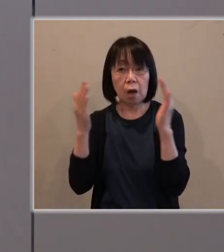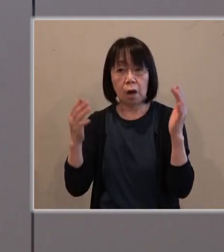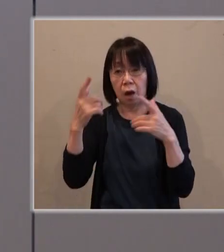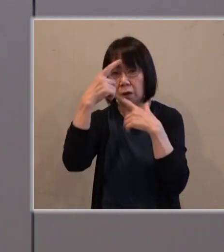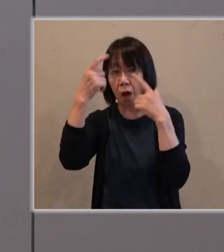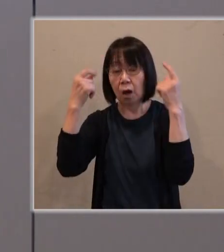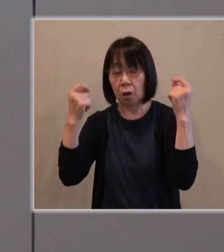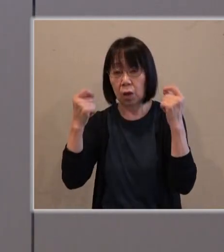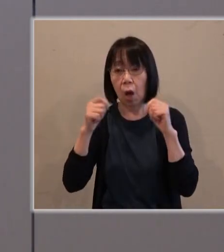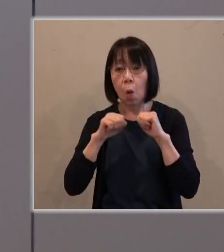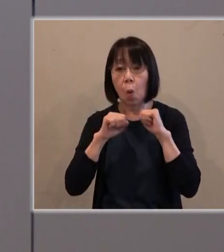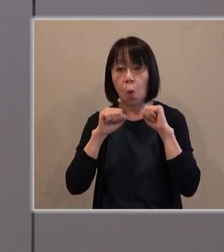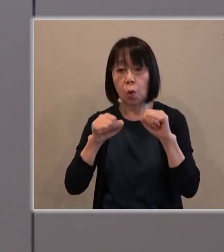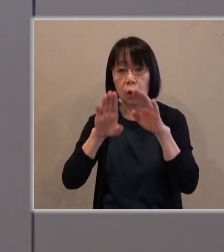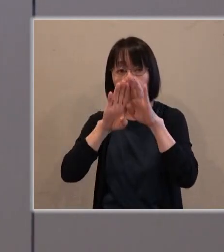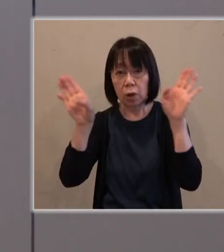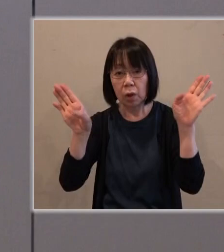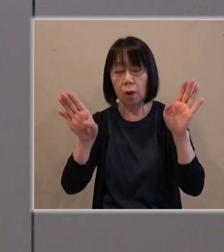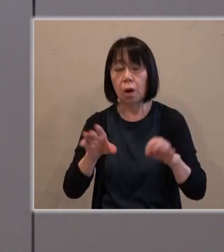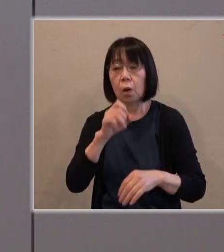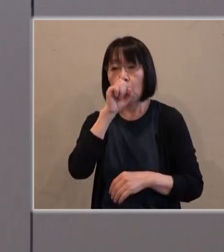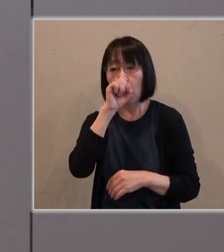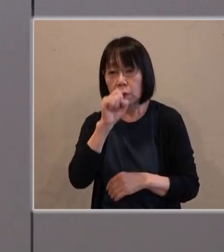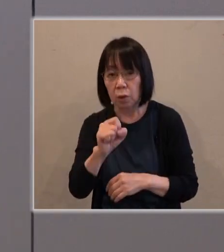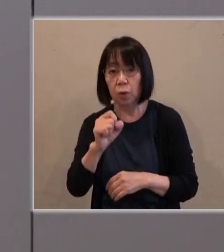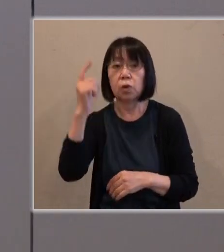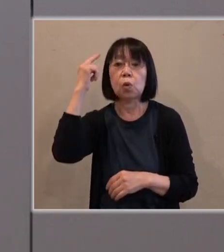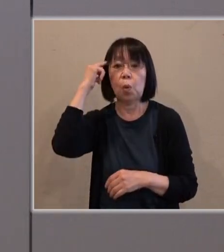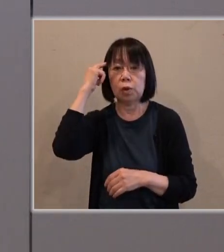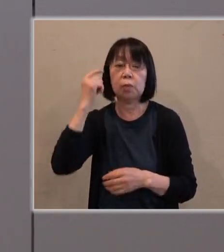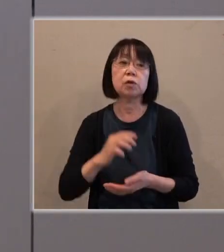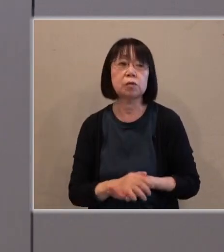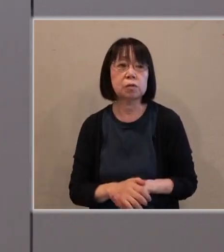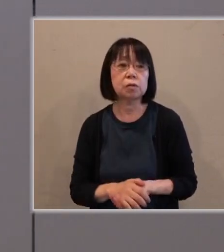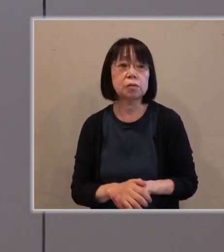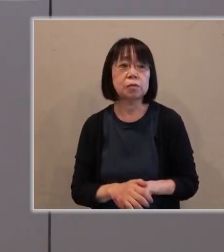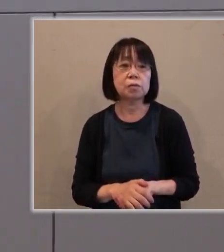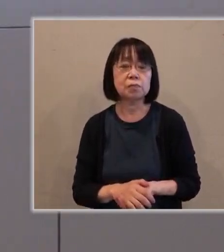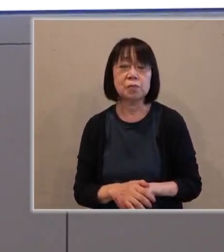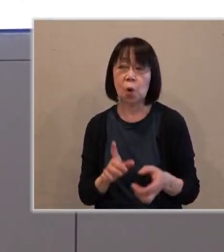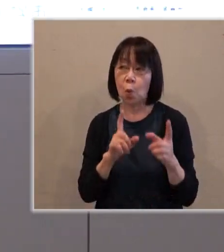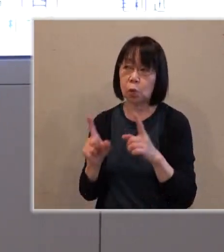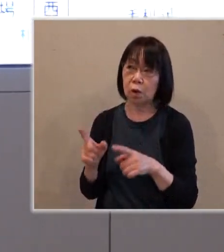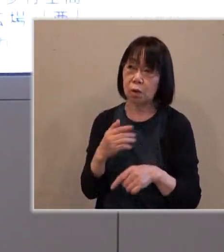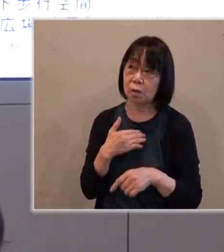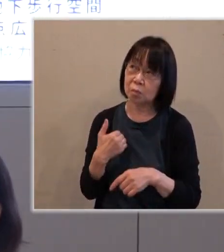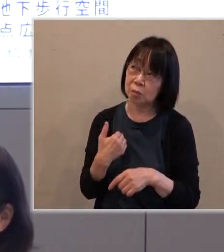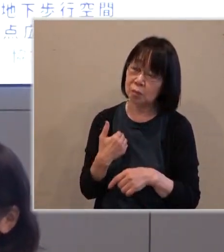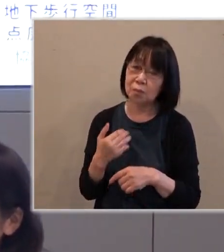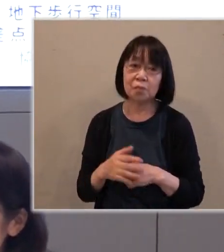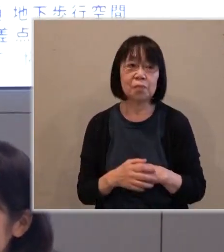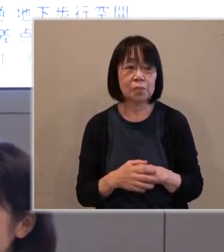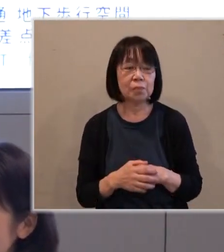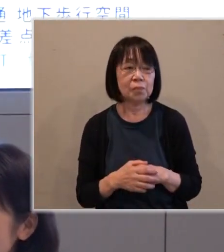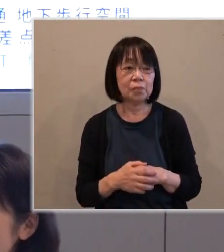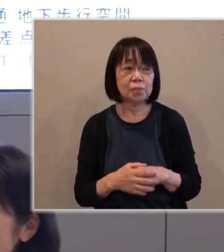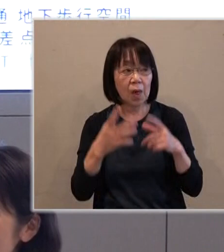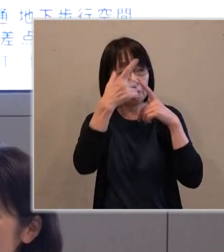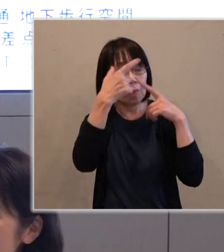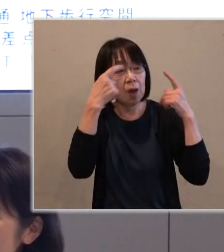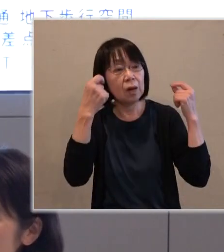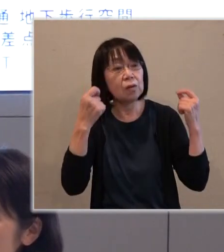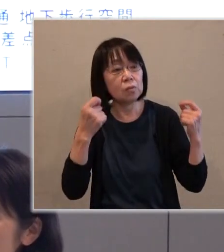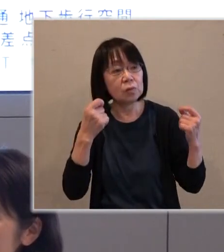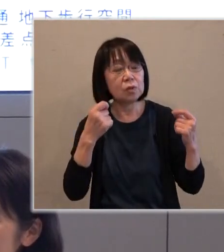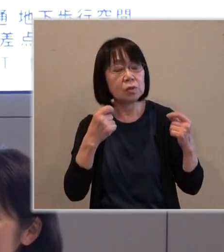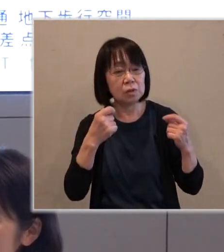私はすごい良かったのかなっていうふうに思っています。回答になってますか。大丈夫です。 あのちなみにこう大学に